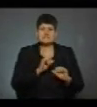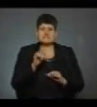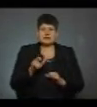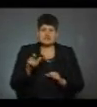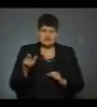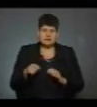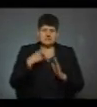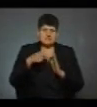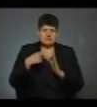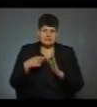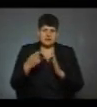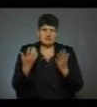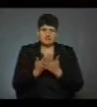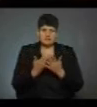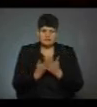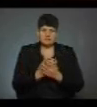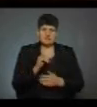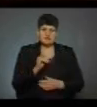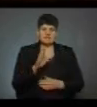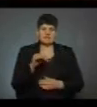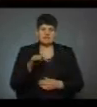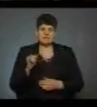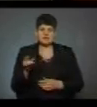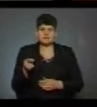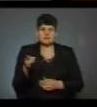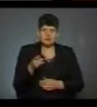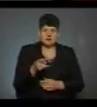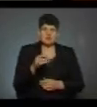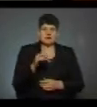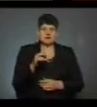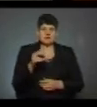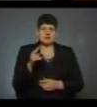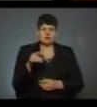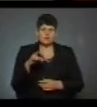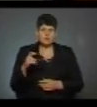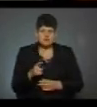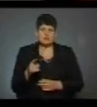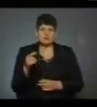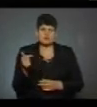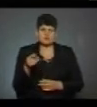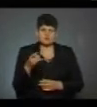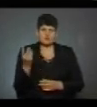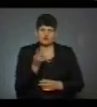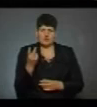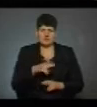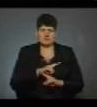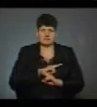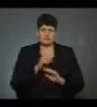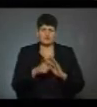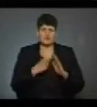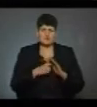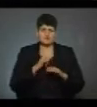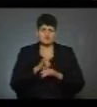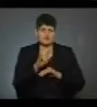яких знімали документальний фільм, це Іван Вітишин з Тернопільського району і Володимир Трух з Усятинського. Обоє загинули в аеропорту, каже